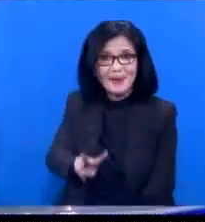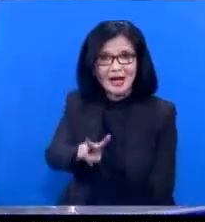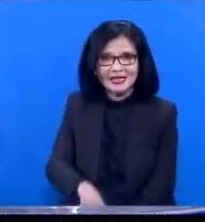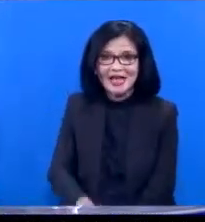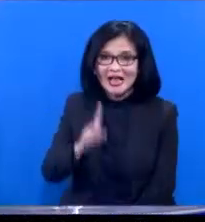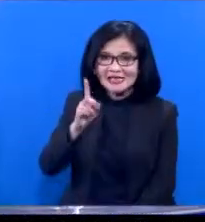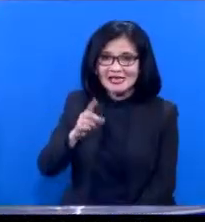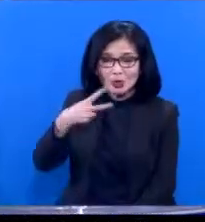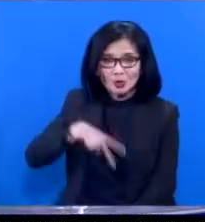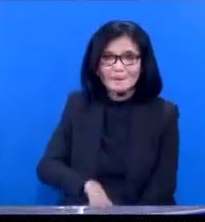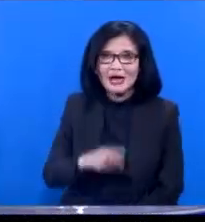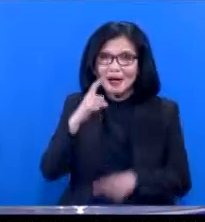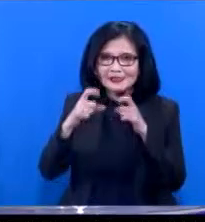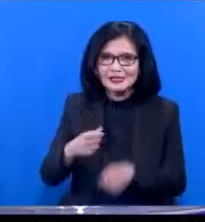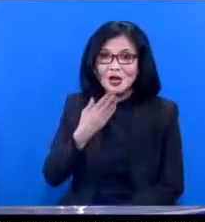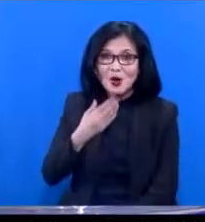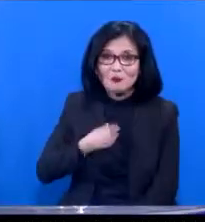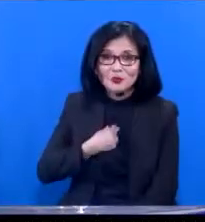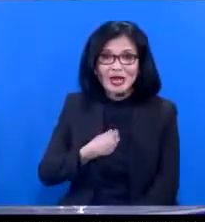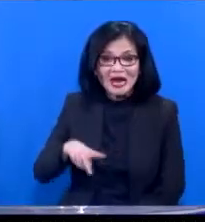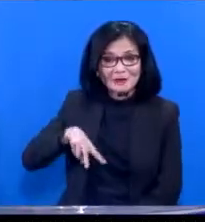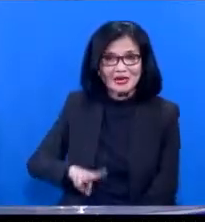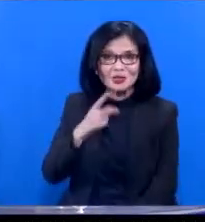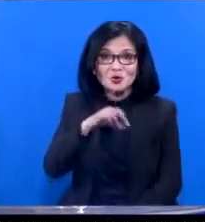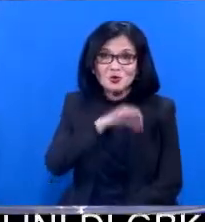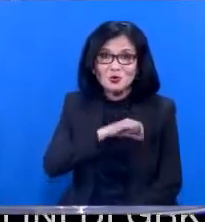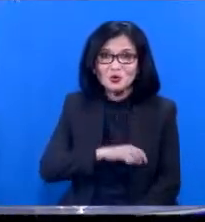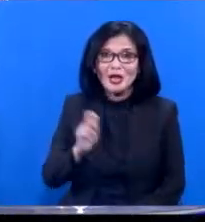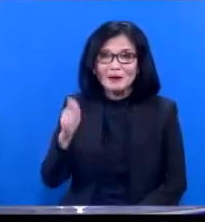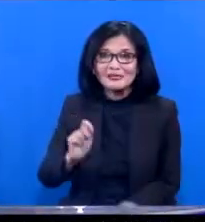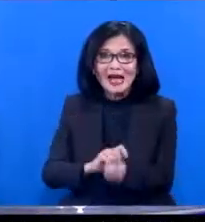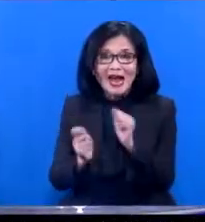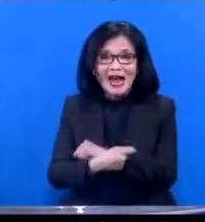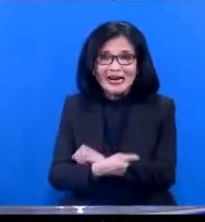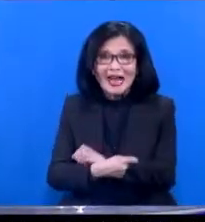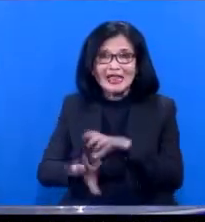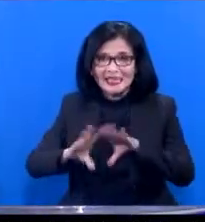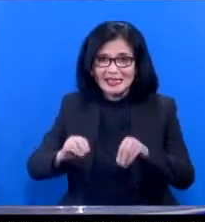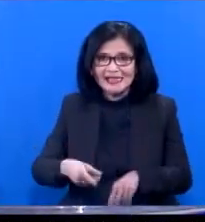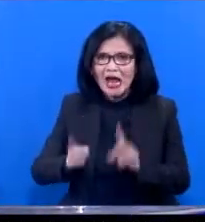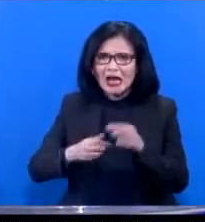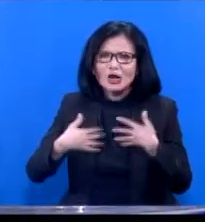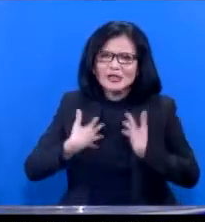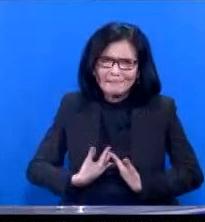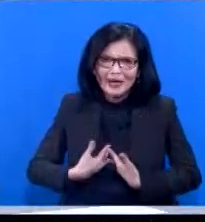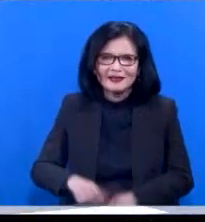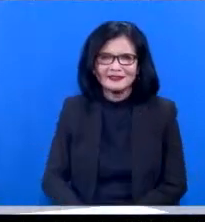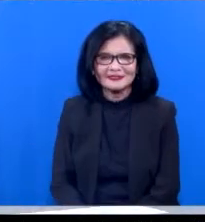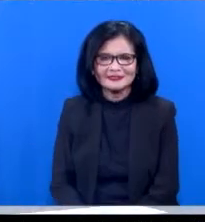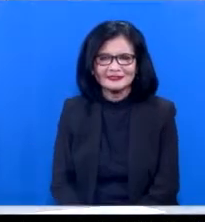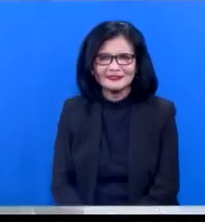orang kembar bercerita bahwa punya kembaran itu menguntungkan karena bisa menggantikan saat sedang lelah bekerja.